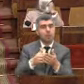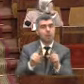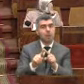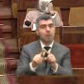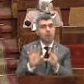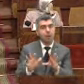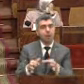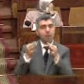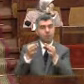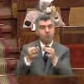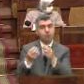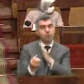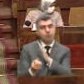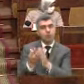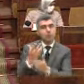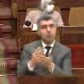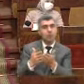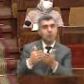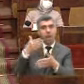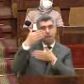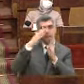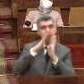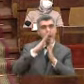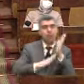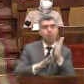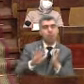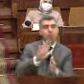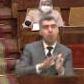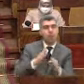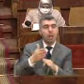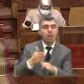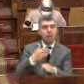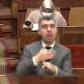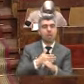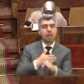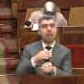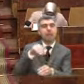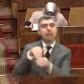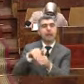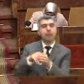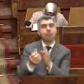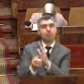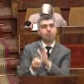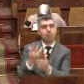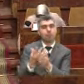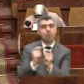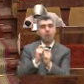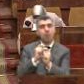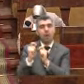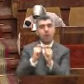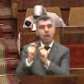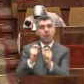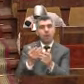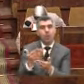التنموي المغربي الذي كنا نامل أن يكون قبل هذه الانتخابات لنناقشه